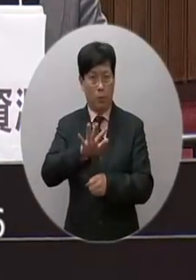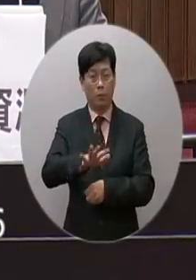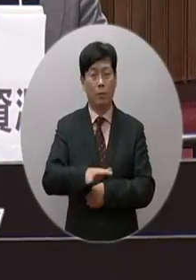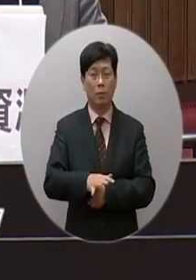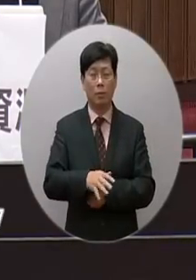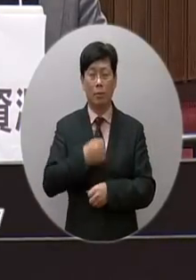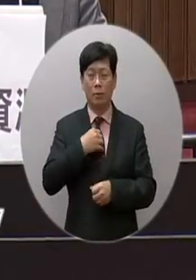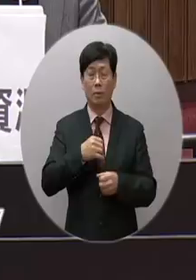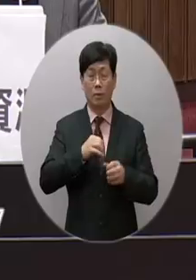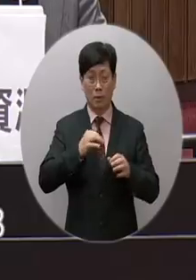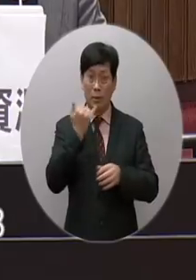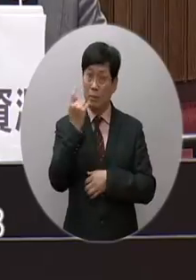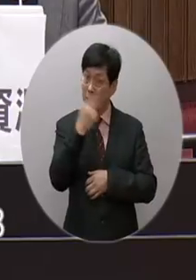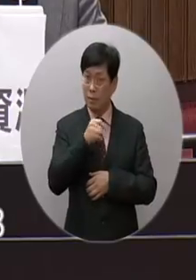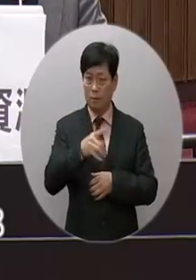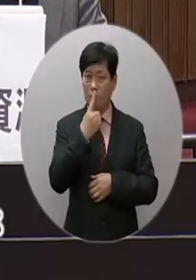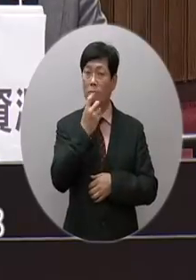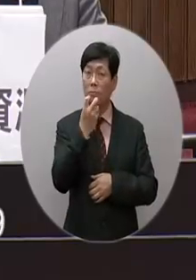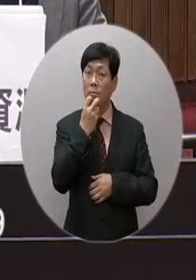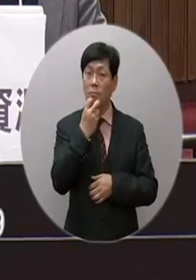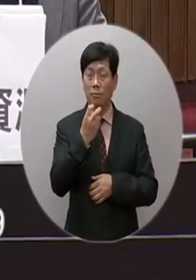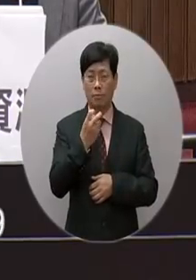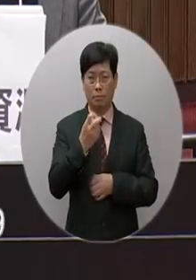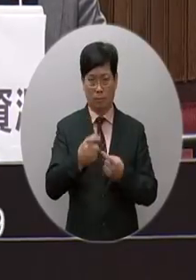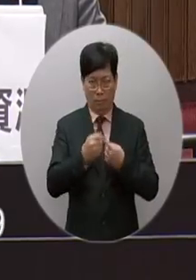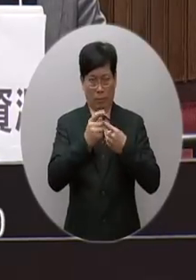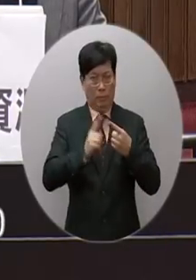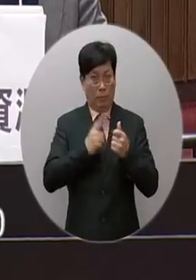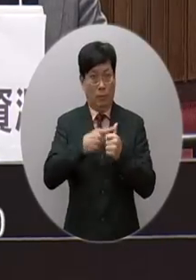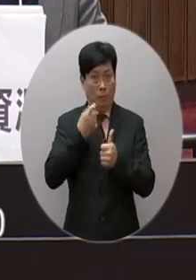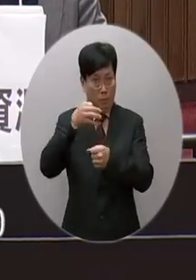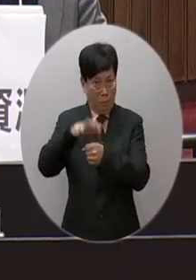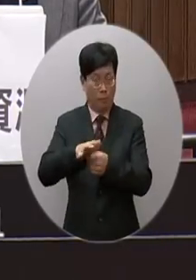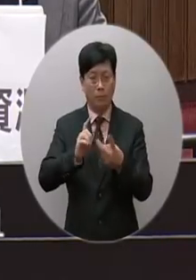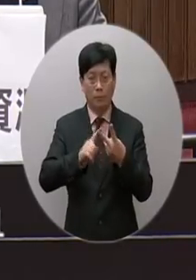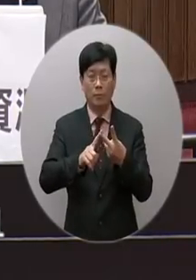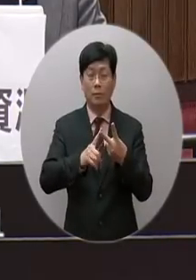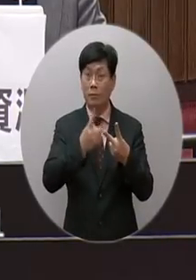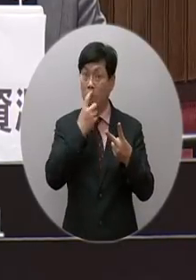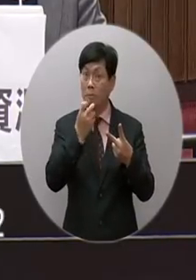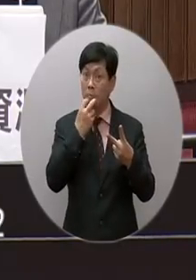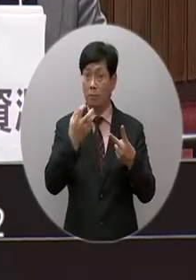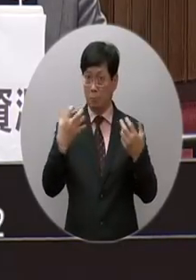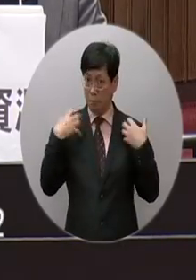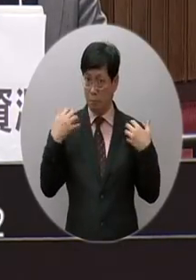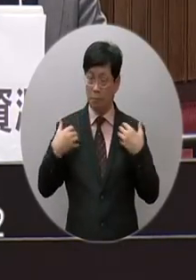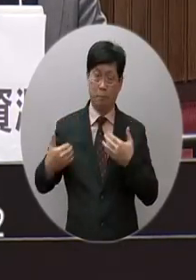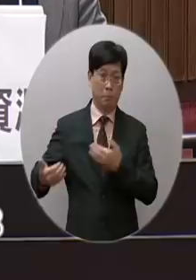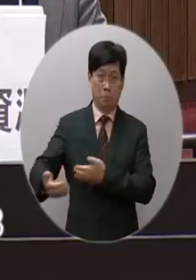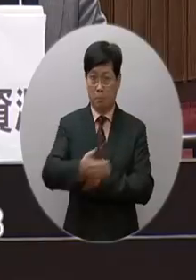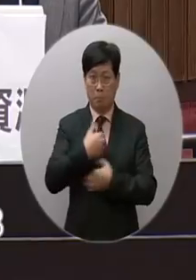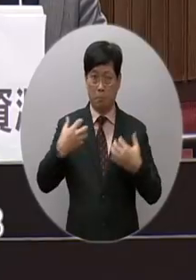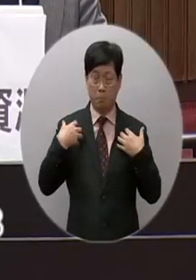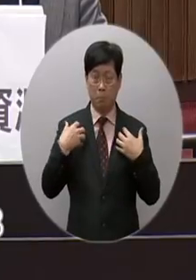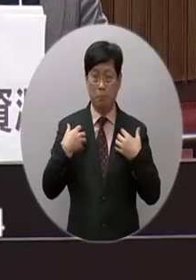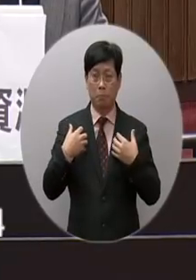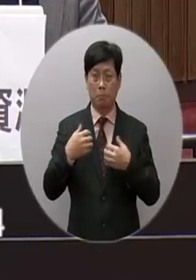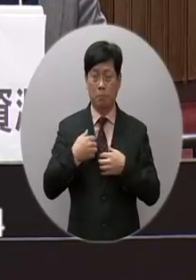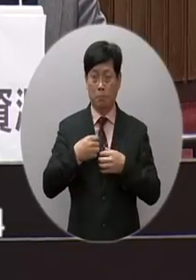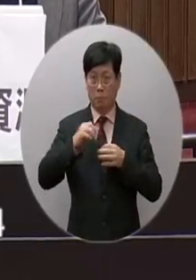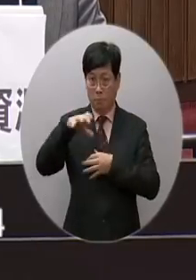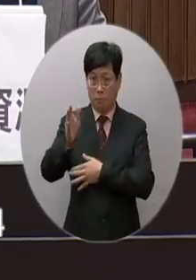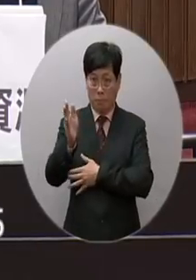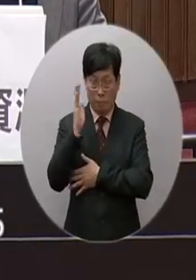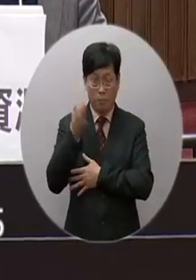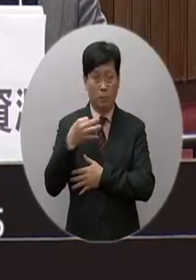那第一个就是说，是不是可以由中央这边直接来补助？第二，或者是由中央来统筹来各县